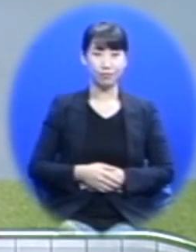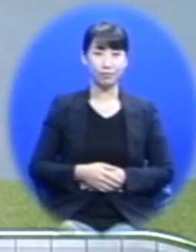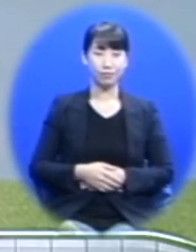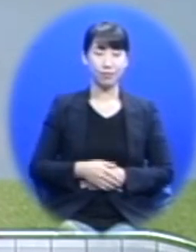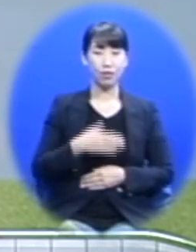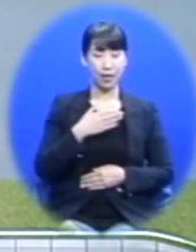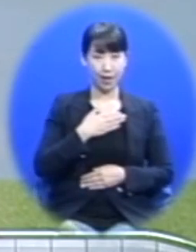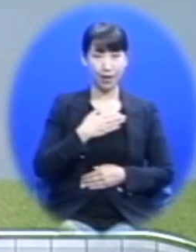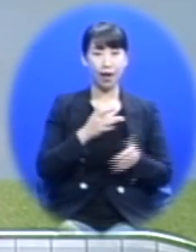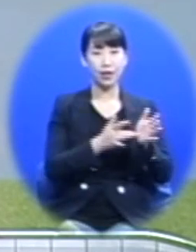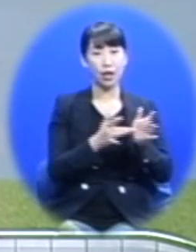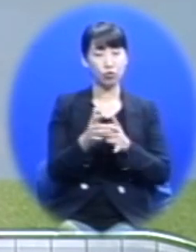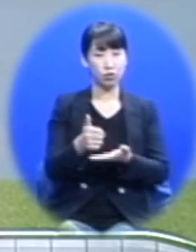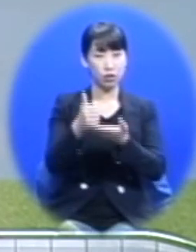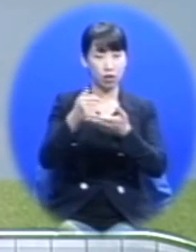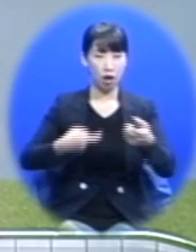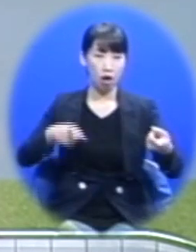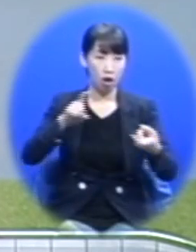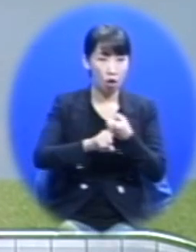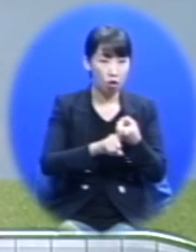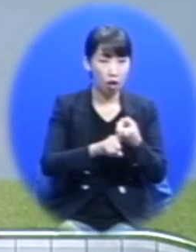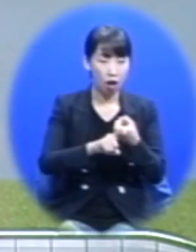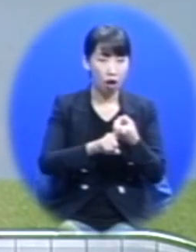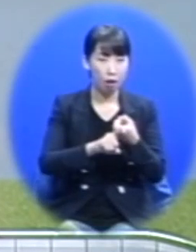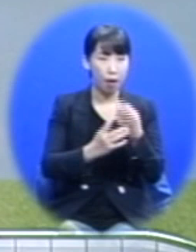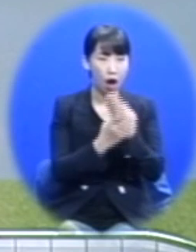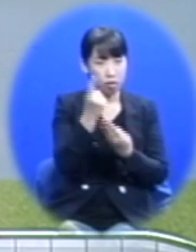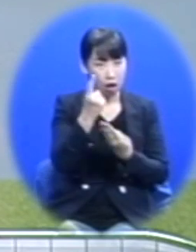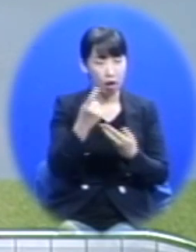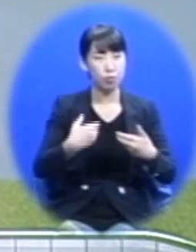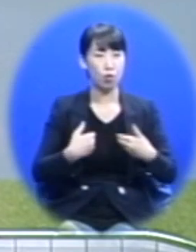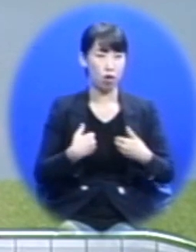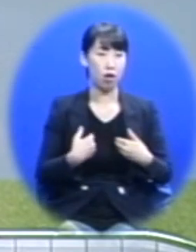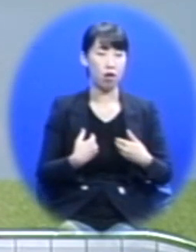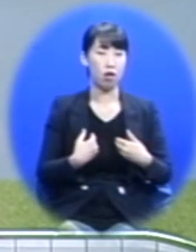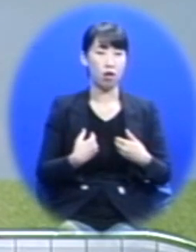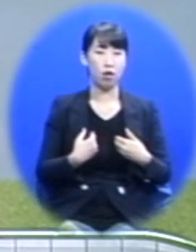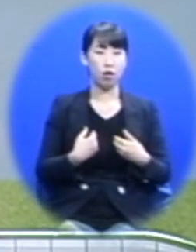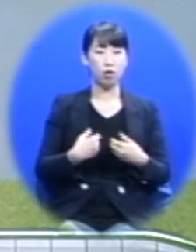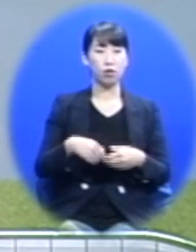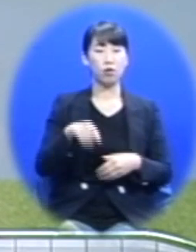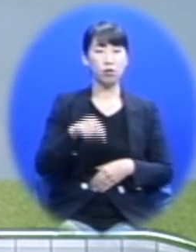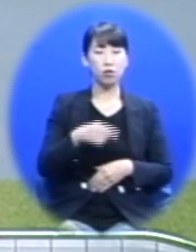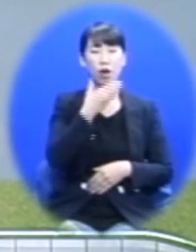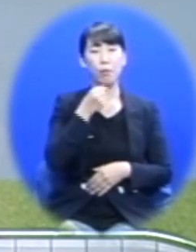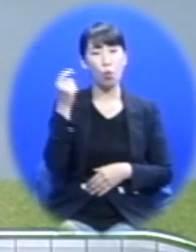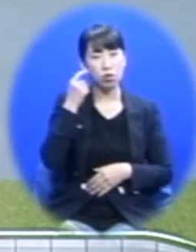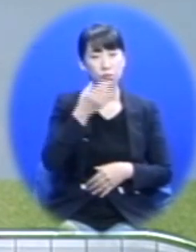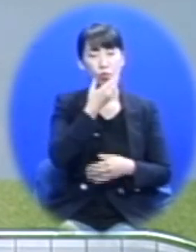내가 예수님과 온전히 하나가 되어서 사는 것이구나. 이것이 복음이고 이게 내게 누리는 하나님의